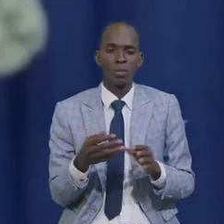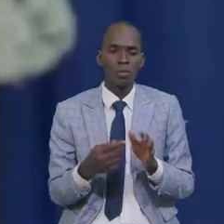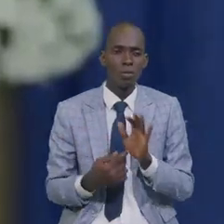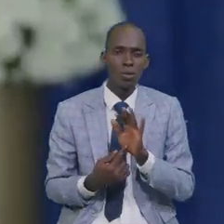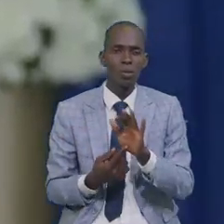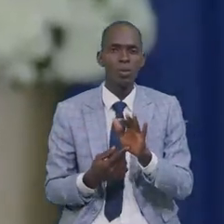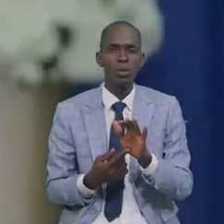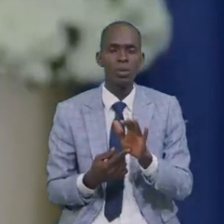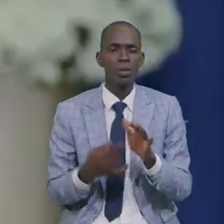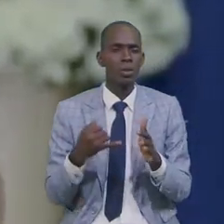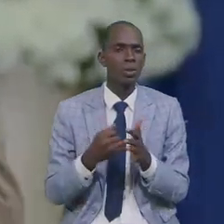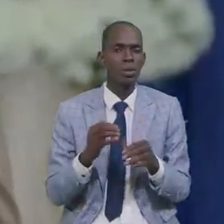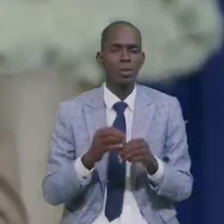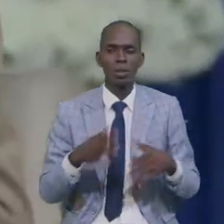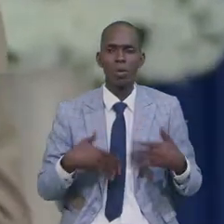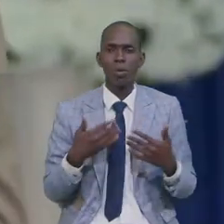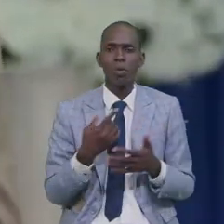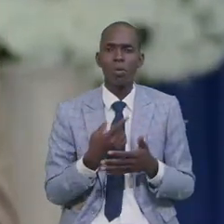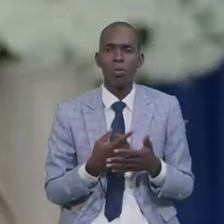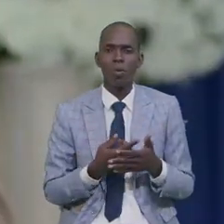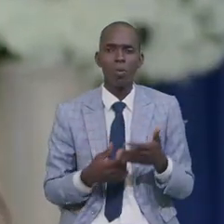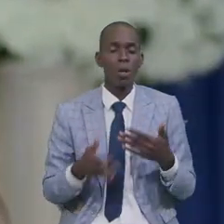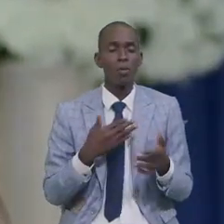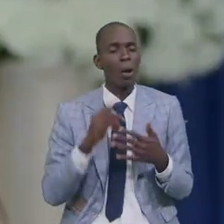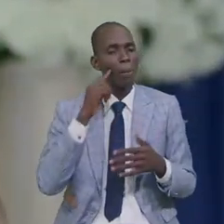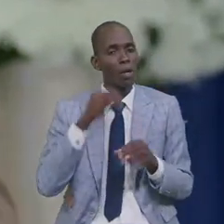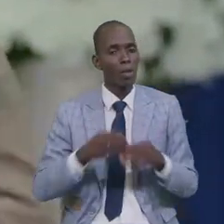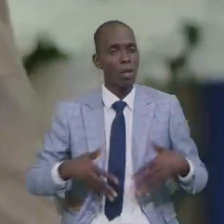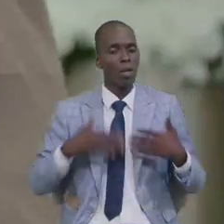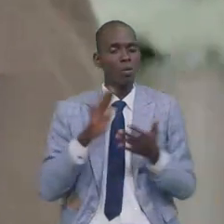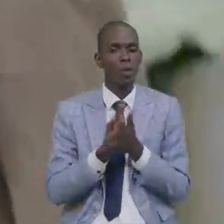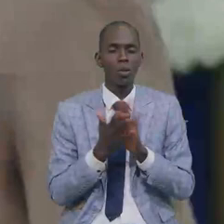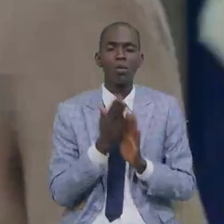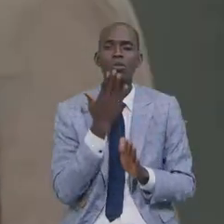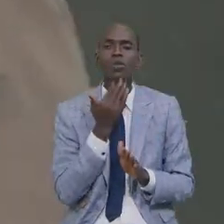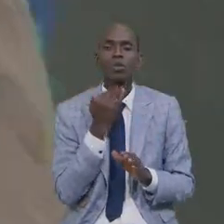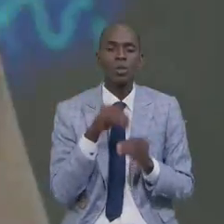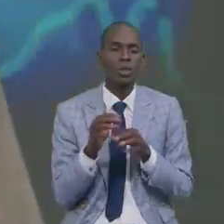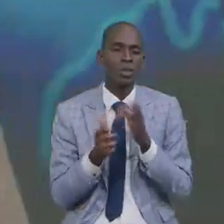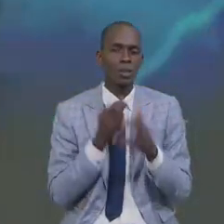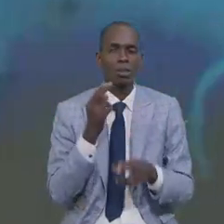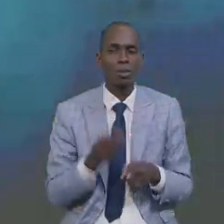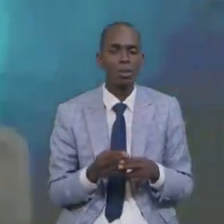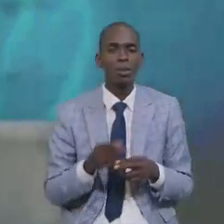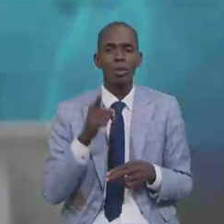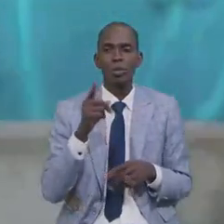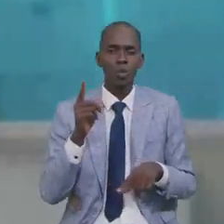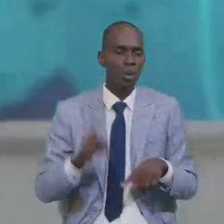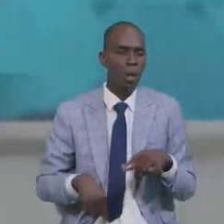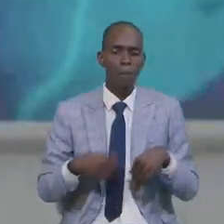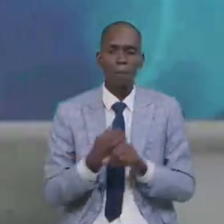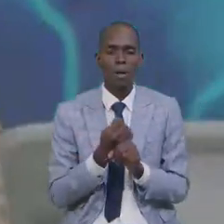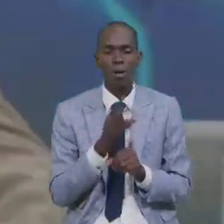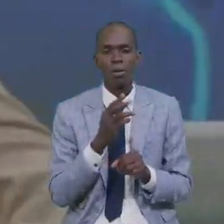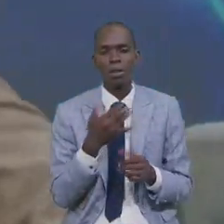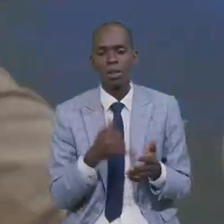bois, ton Seigneur, monte dans ta vie, que tout ce qui vient dans ta vie et amère deviendra doux au nom de Jésus. Tu ne peux pas rendre